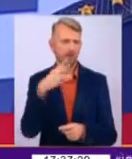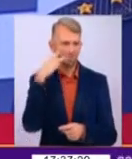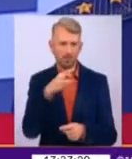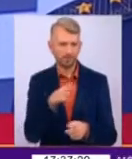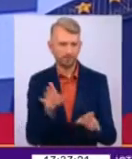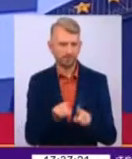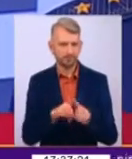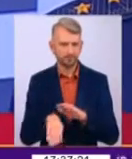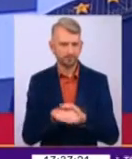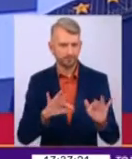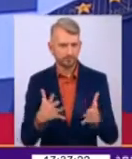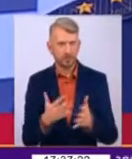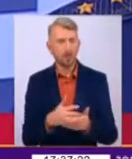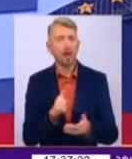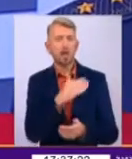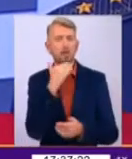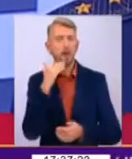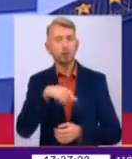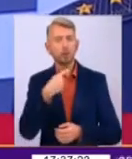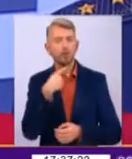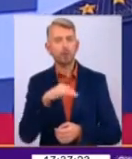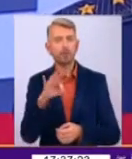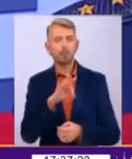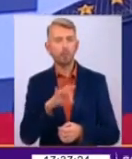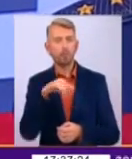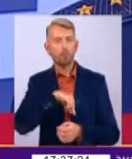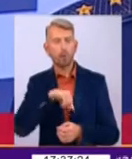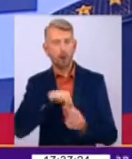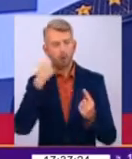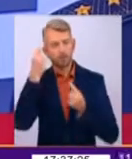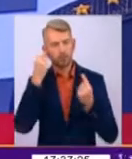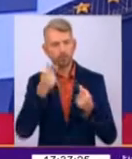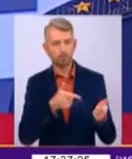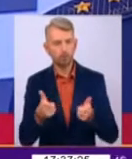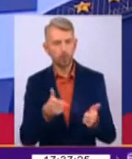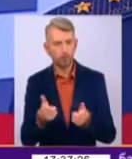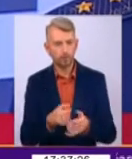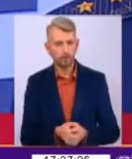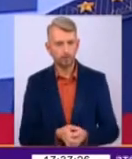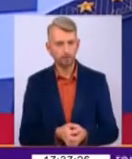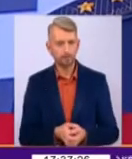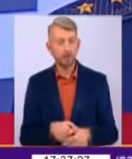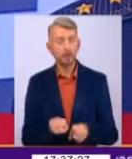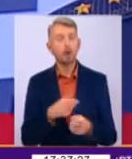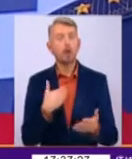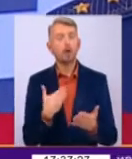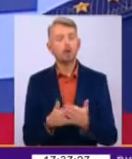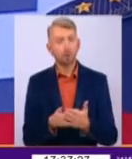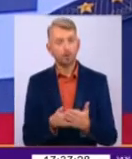таке явище. Але багато говориться про морально-психологічну підготовку. Так от,